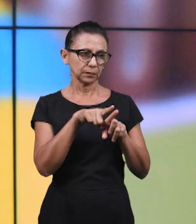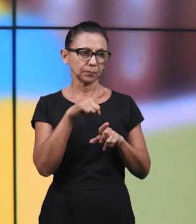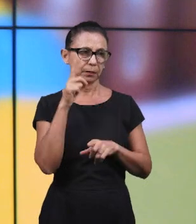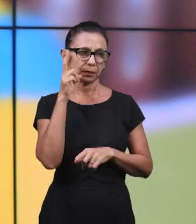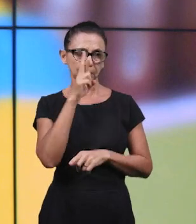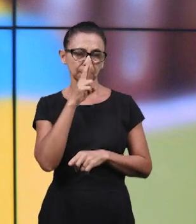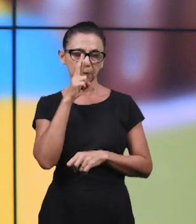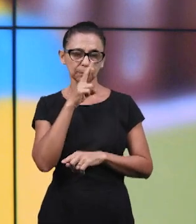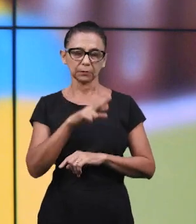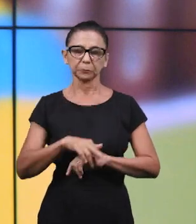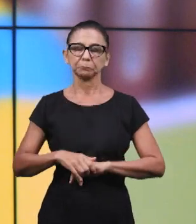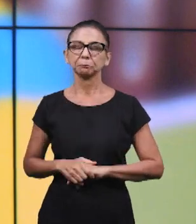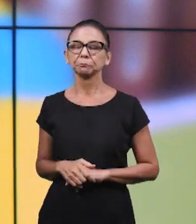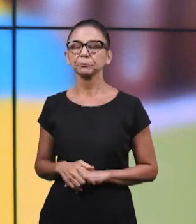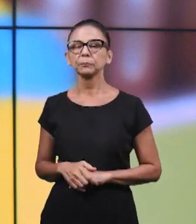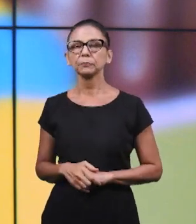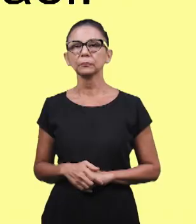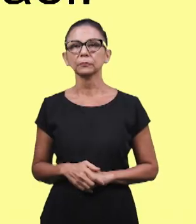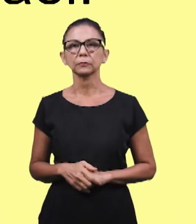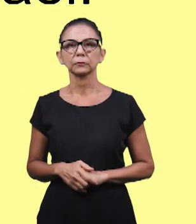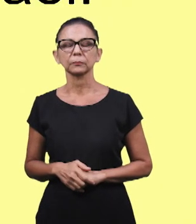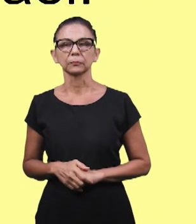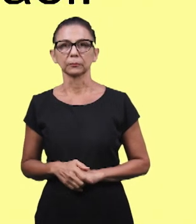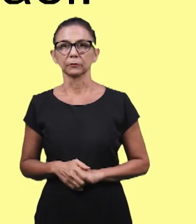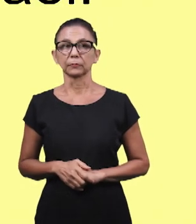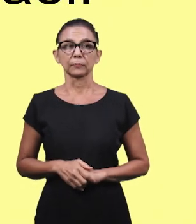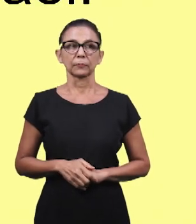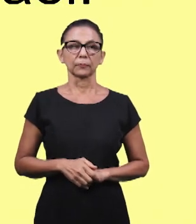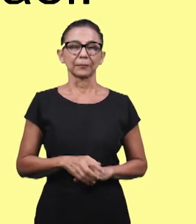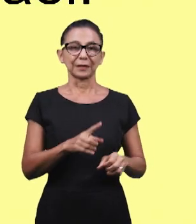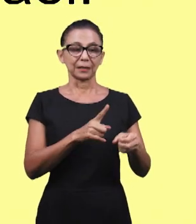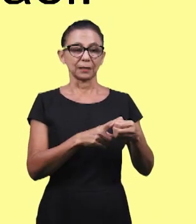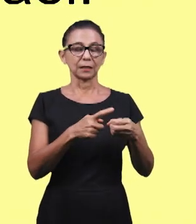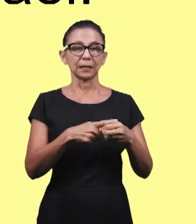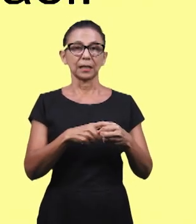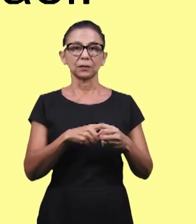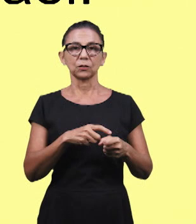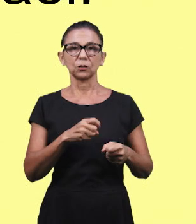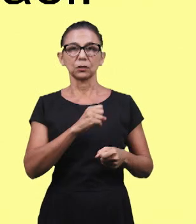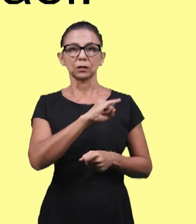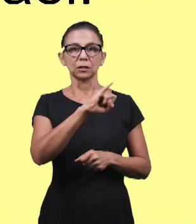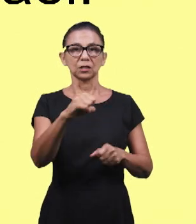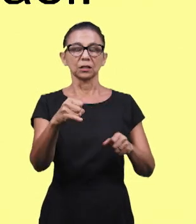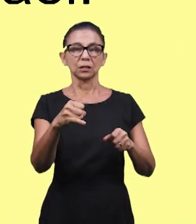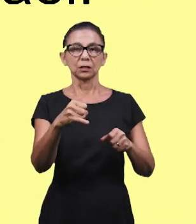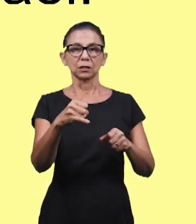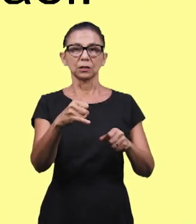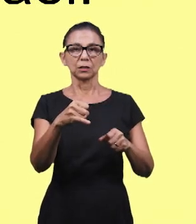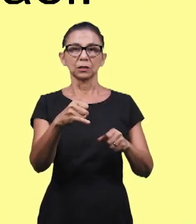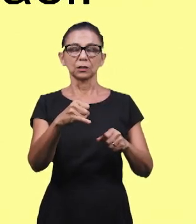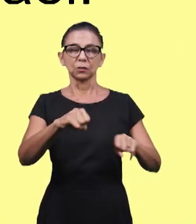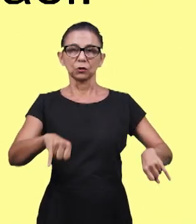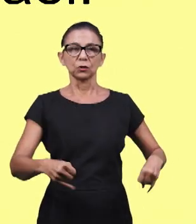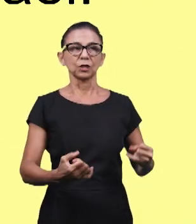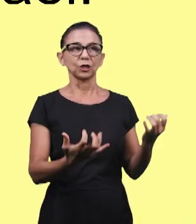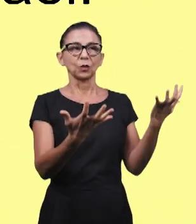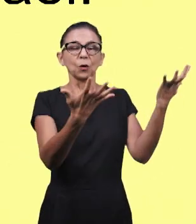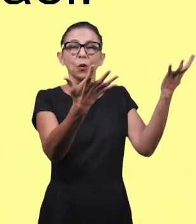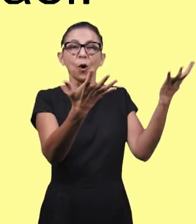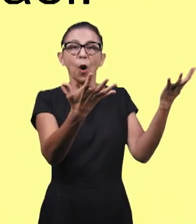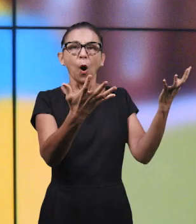toute la famille de ton père. Jéricho est une ville fortifiée, euh, encerclée des murailles très